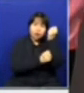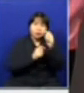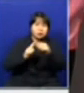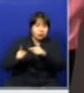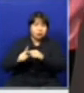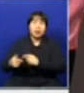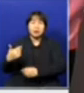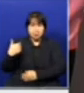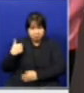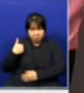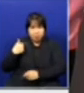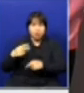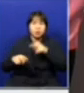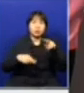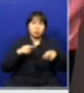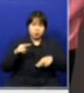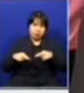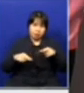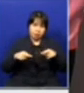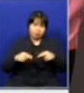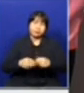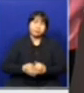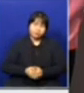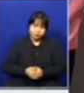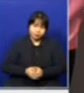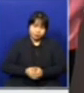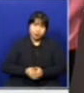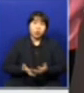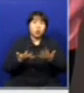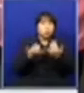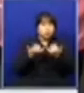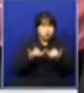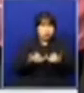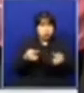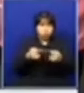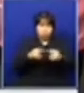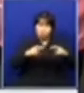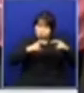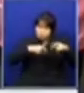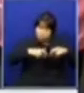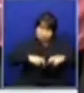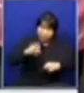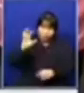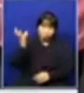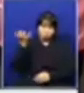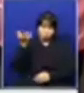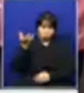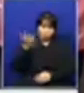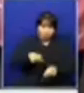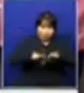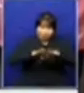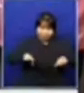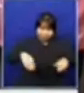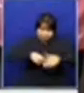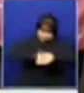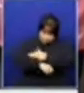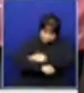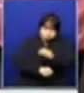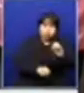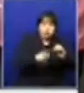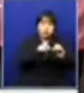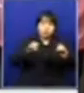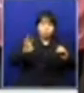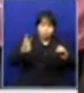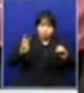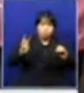จะดูแลในเมื่อผลวิจัยจากทั่วโลกเด็กแรกเกิดถึง6ขวบต้องมีการ